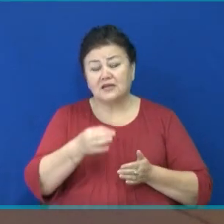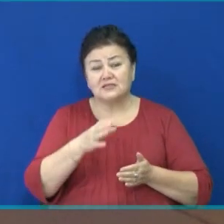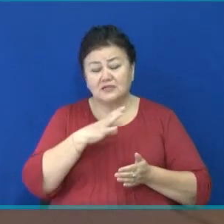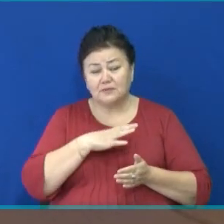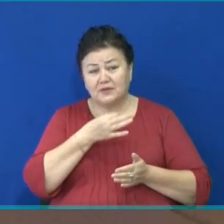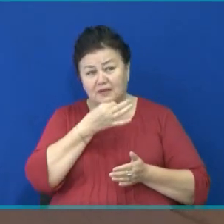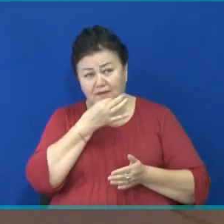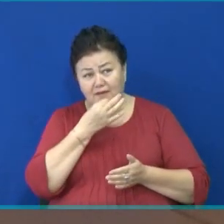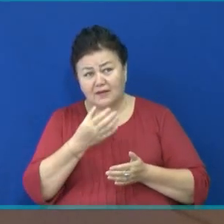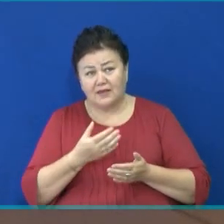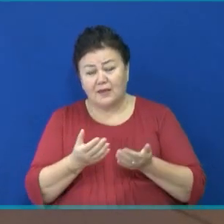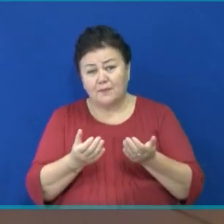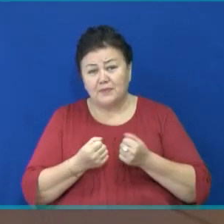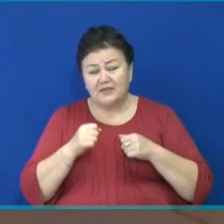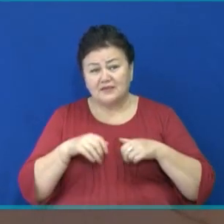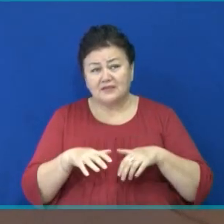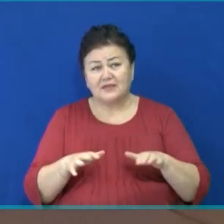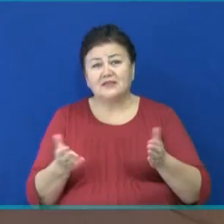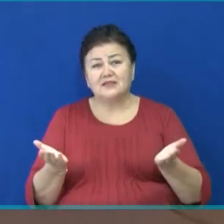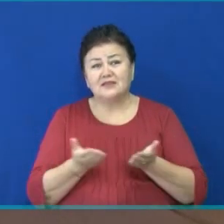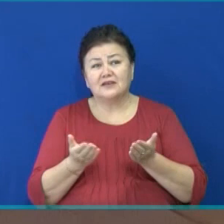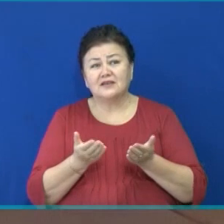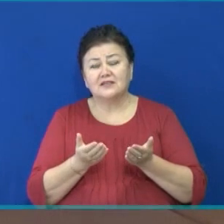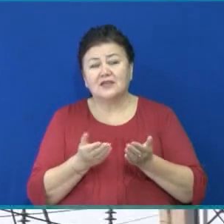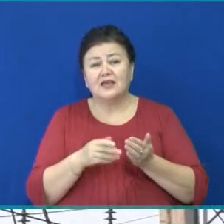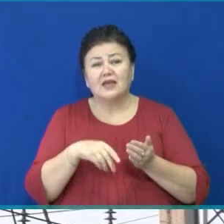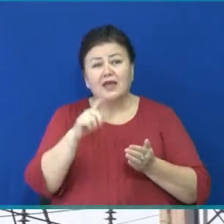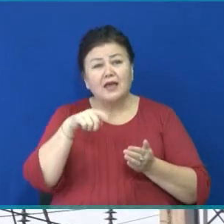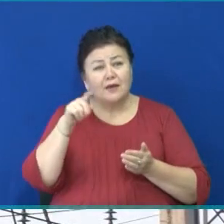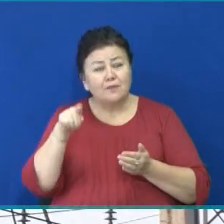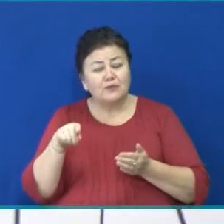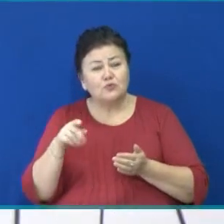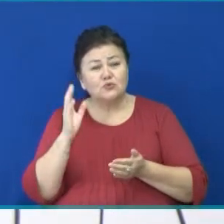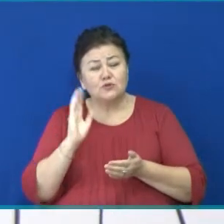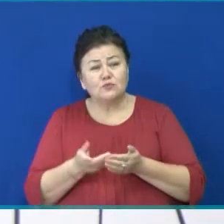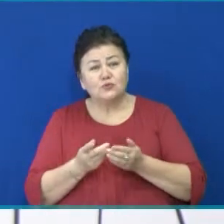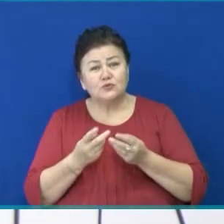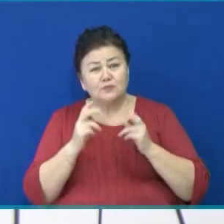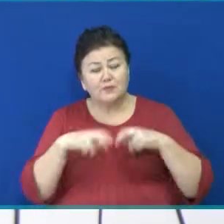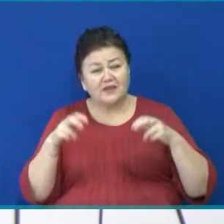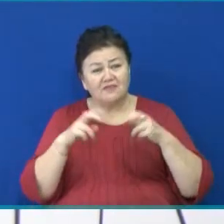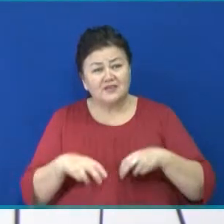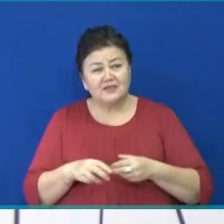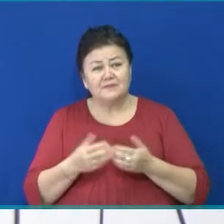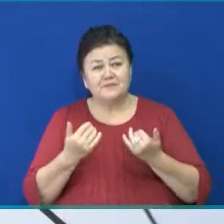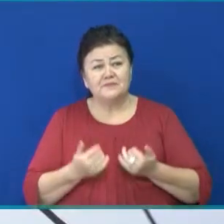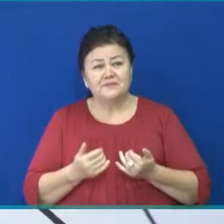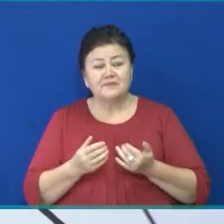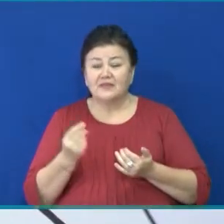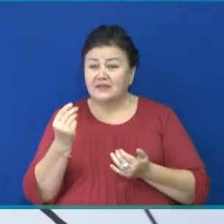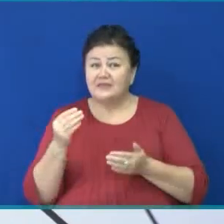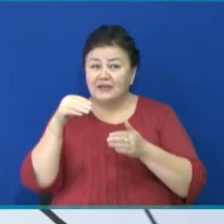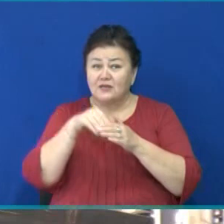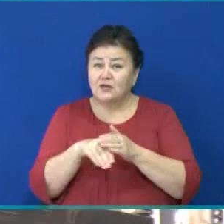бойынша қабылданған шешімдердің бірнеше тармақтарын қайта қарастыруда. Жобаға сәйкес тариф инфрақұрылымға салынатын салымдар